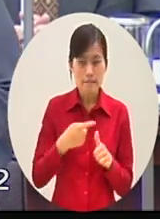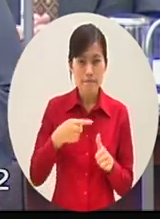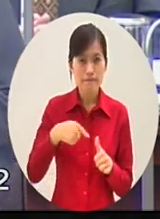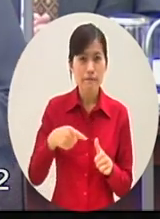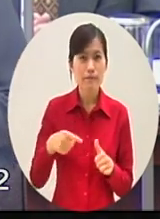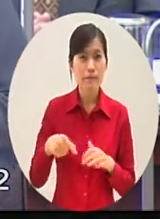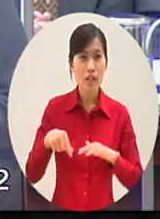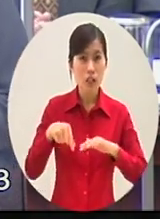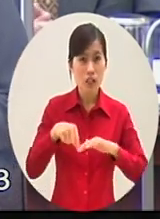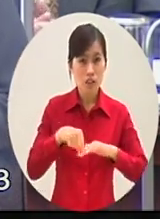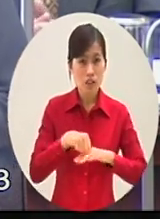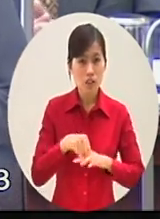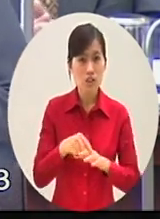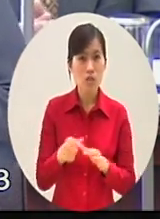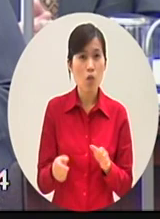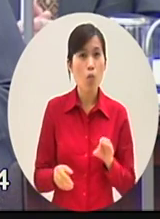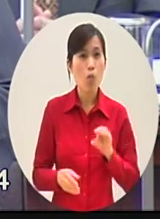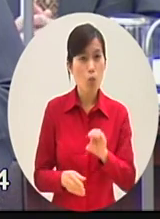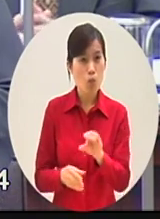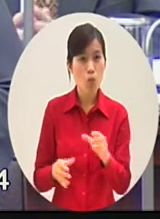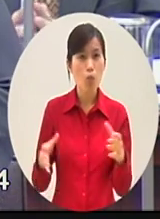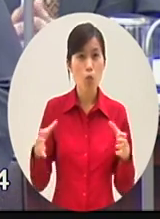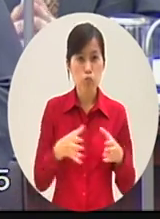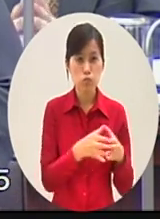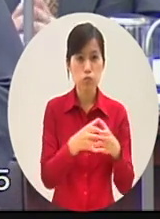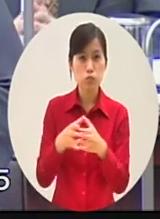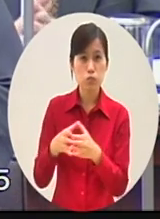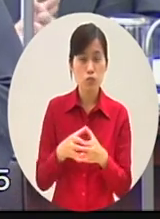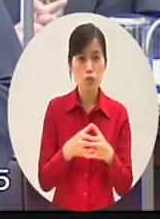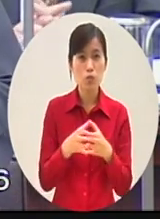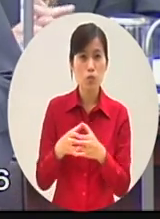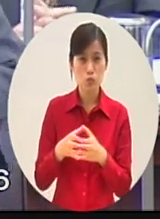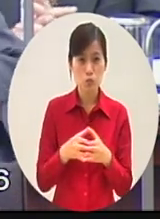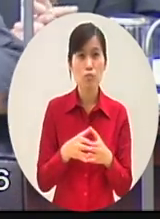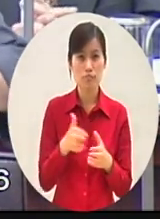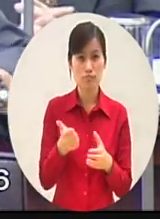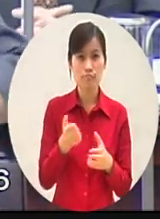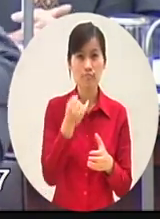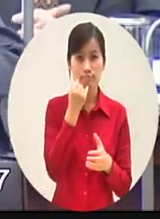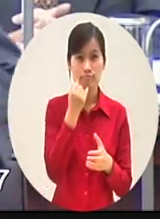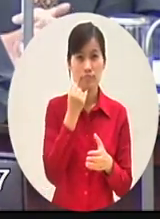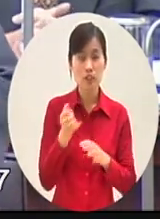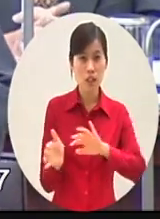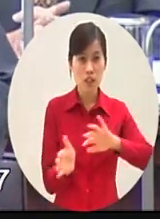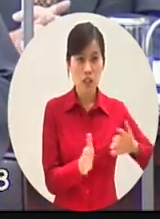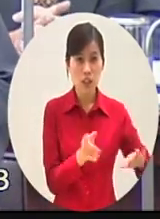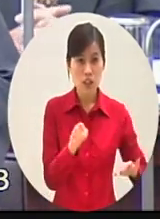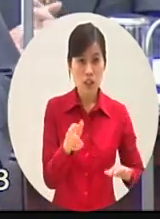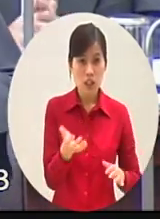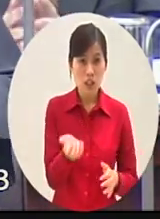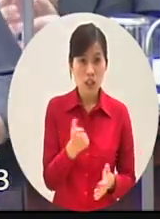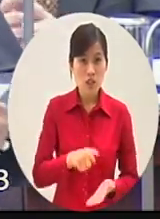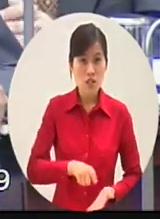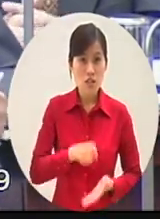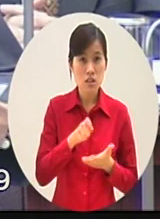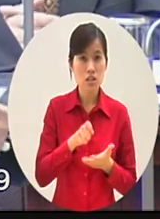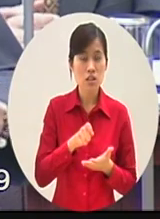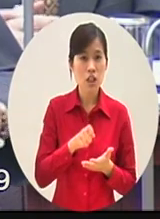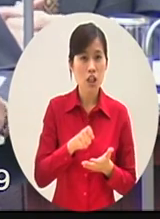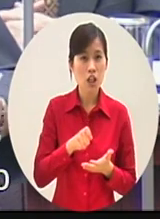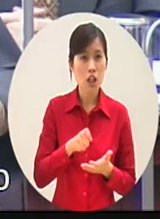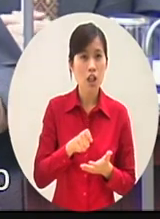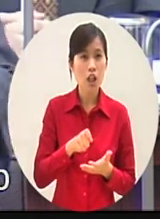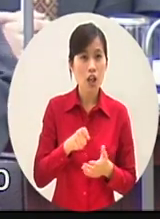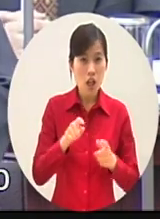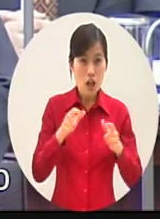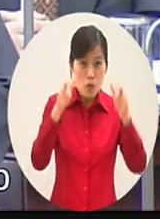林毅也有特别提到我们的高音大在探索的这个领域，你认为在这个部分他